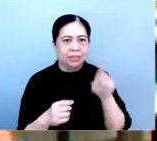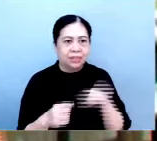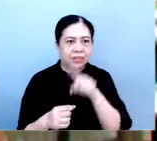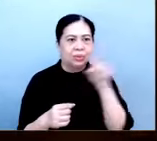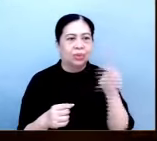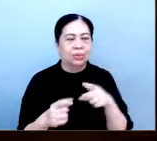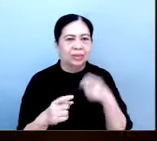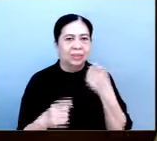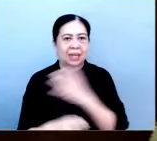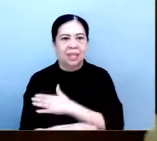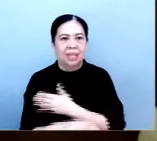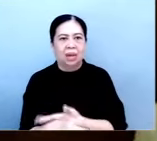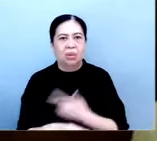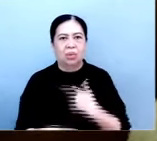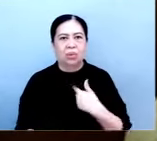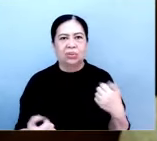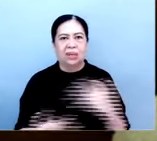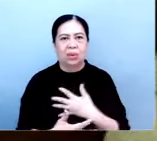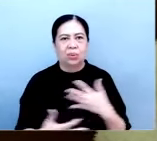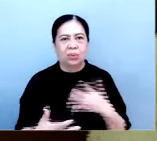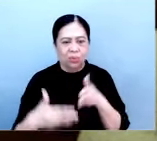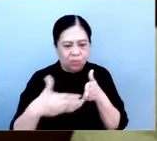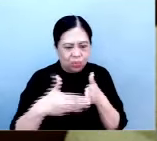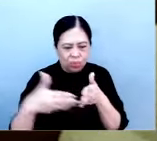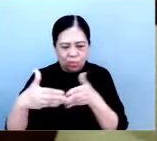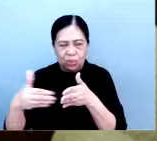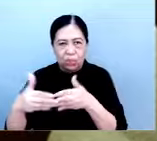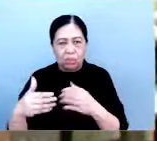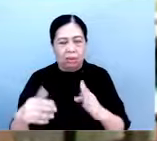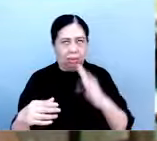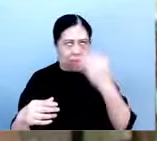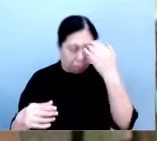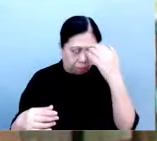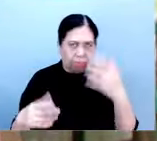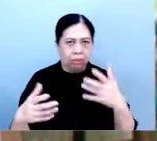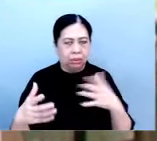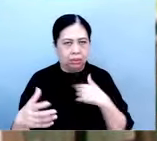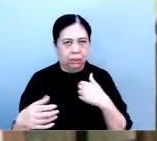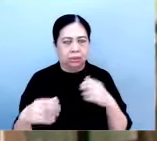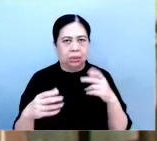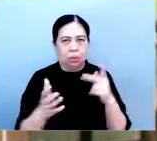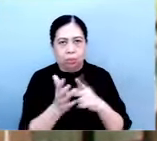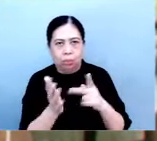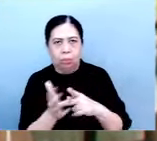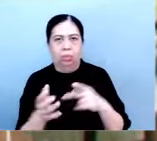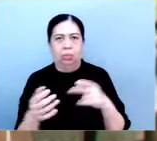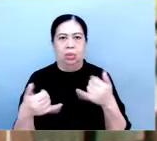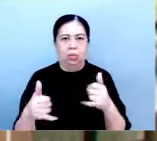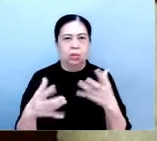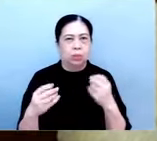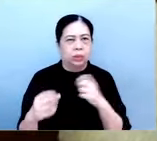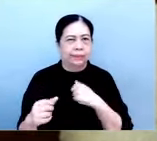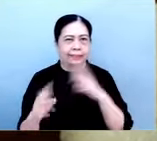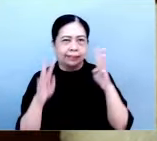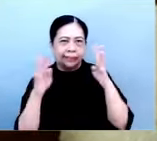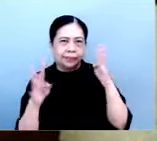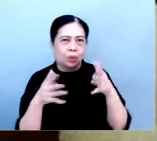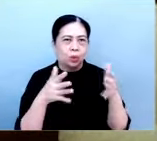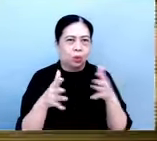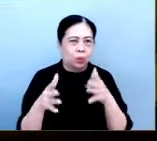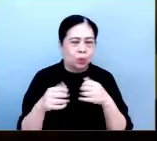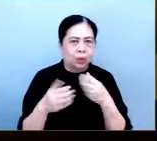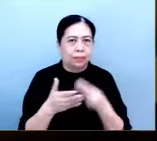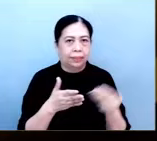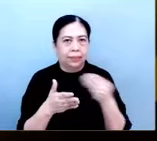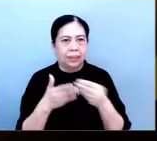anak ko, natatakot ako sa kanila kasi dahil, di ba, mga malikot. Mas okay ako dun sa para-paraan na lang na yung mga bibiling ko,